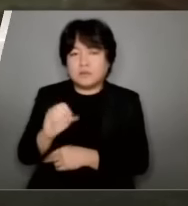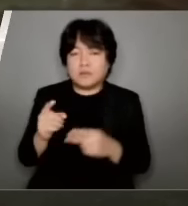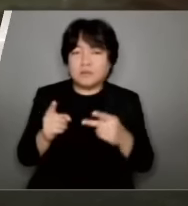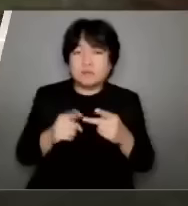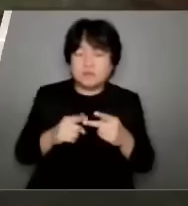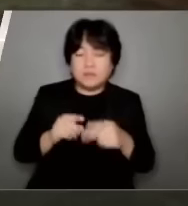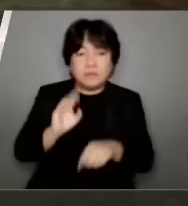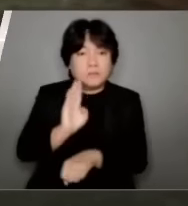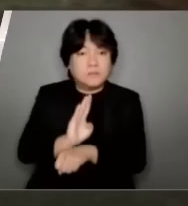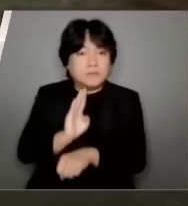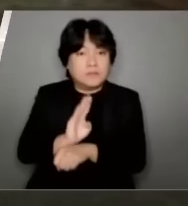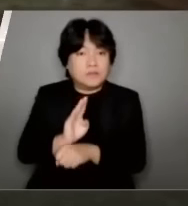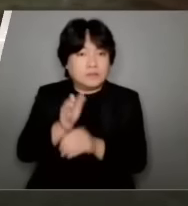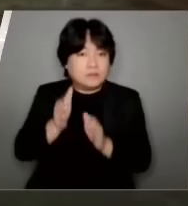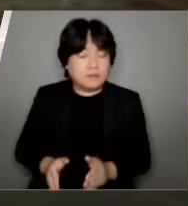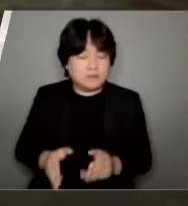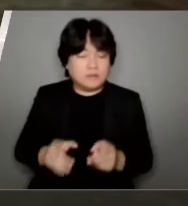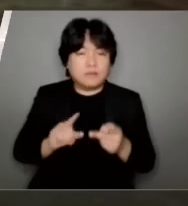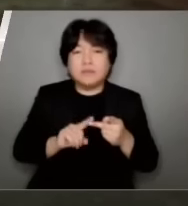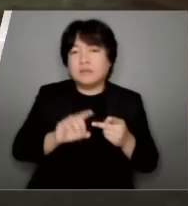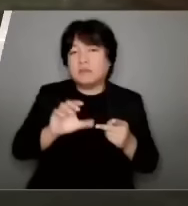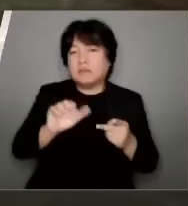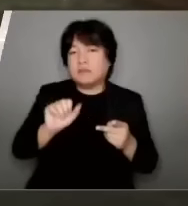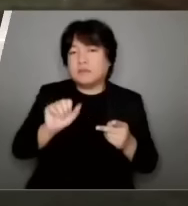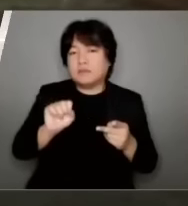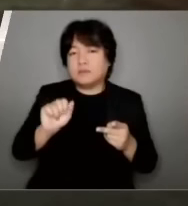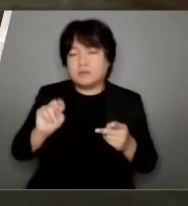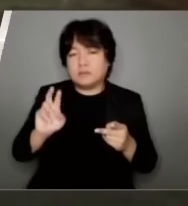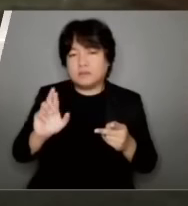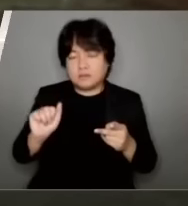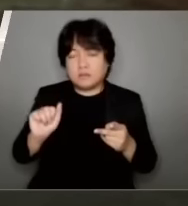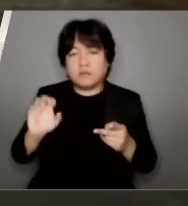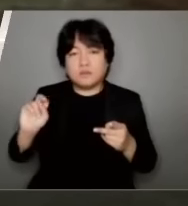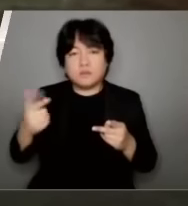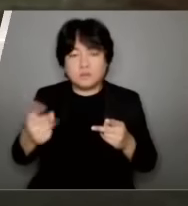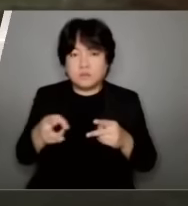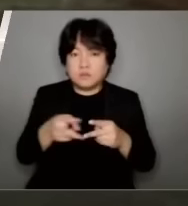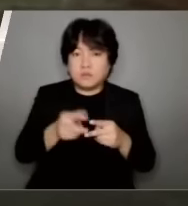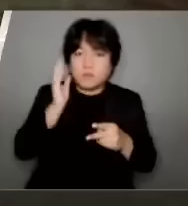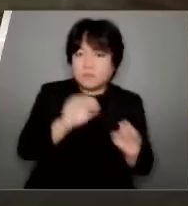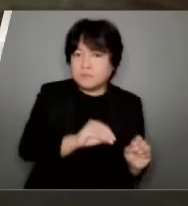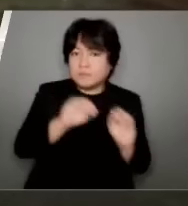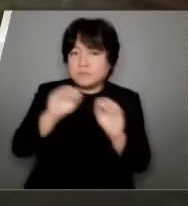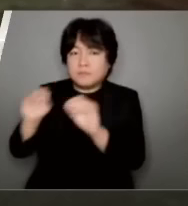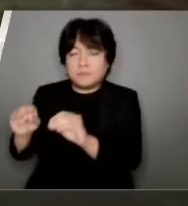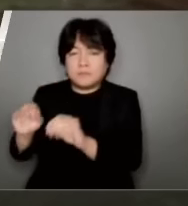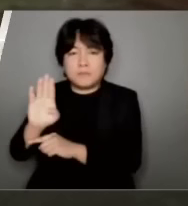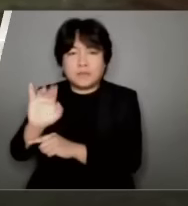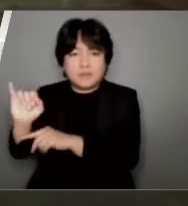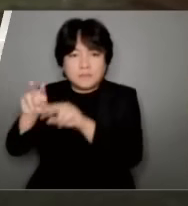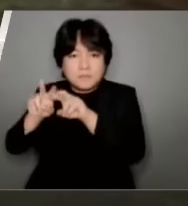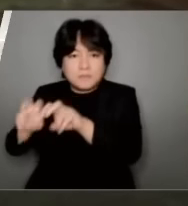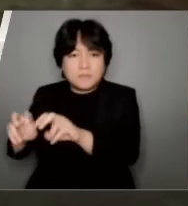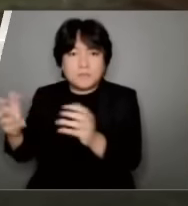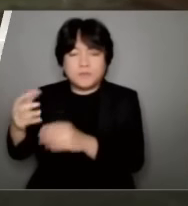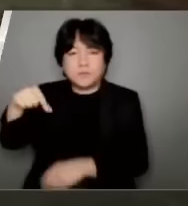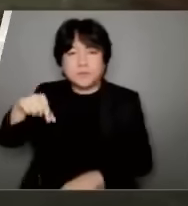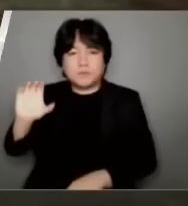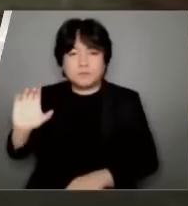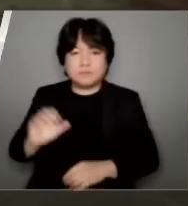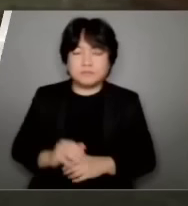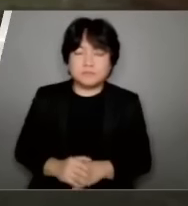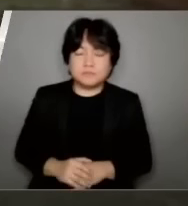pogo hub sa Porac, Pampanga. Ililipat na ang dalawa sa tanggapan ng National Bureau of Investigation sa Quezon City. Dumating ang dalawa sa